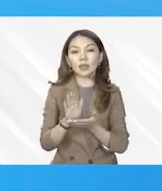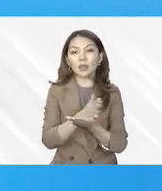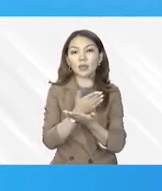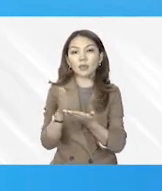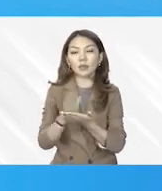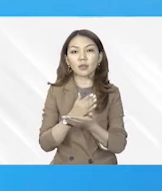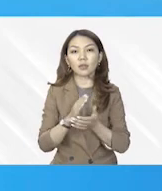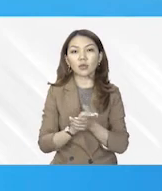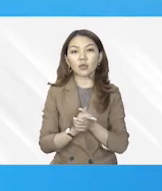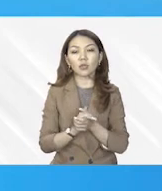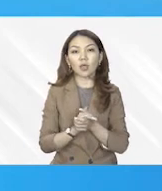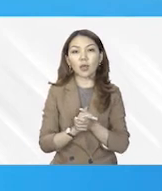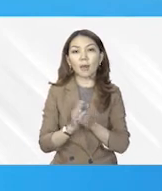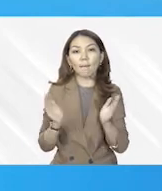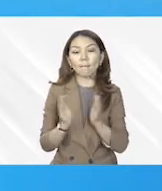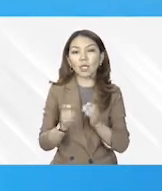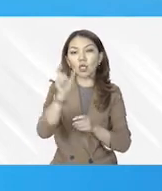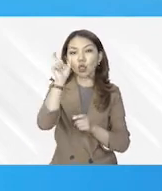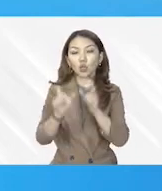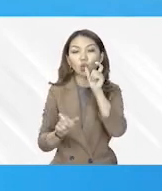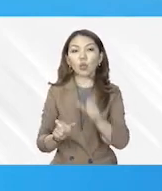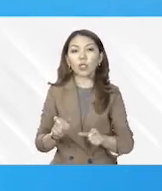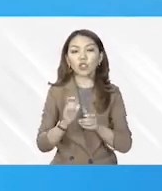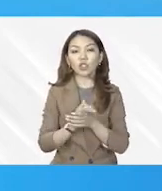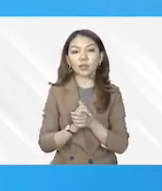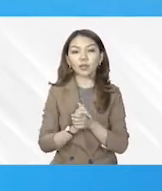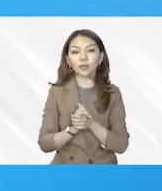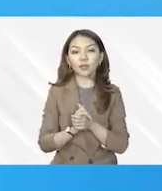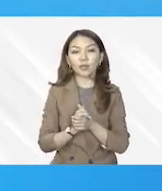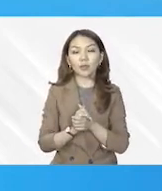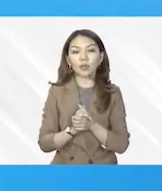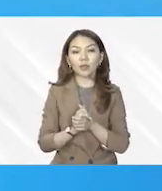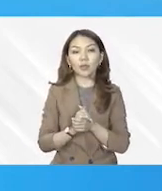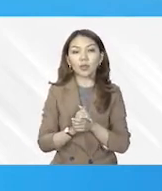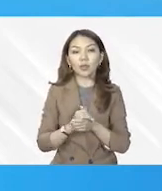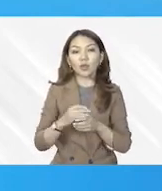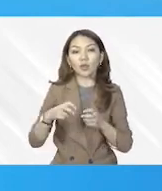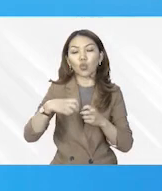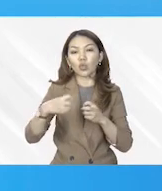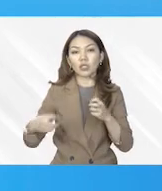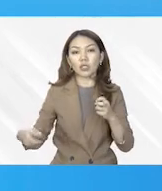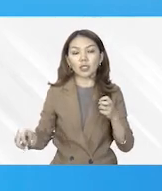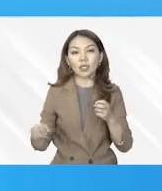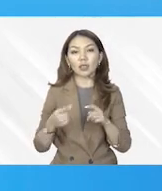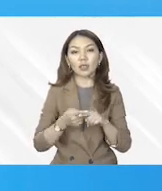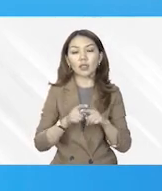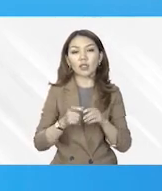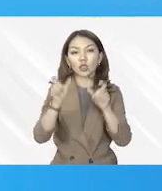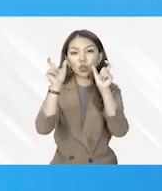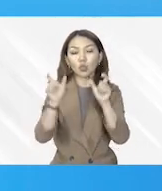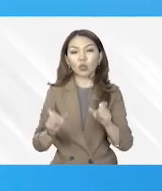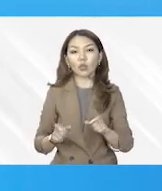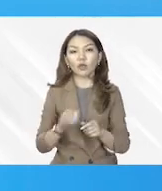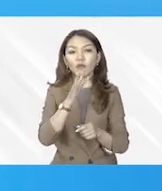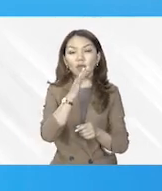путем укорочения микротрубочек веретена деления. При этом полюса клетки расходятся путем удлинения микротрубочек. Во время телофазы